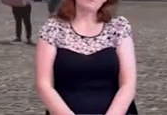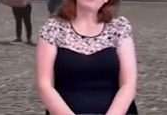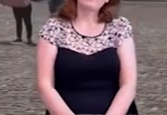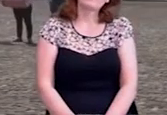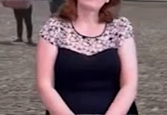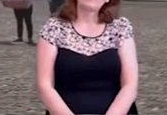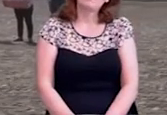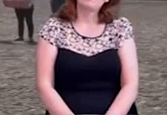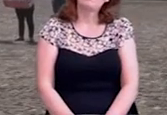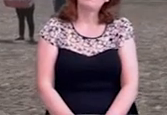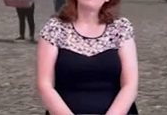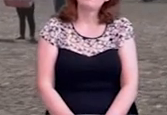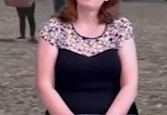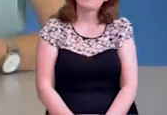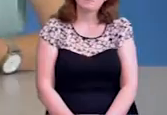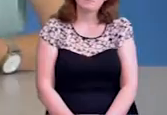Новини на Суспільному.